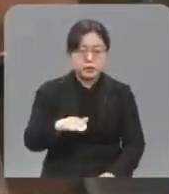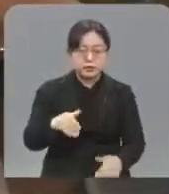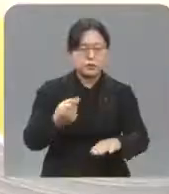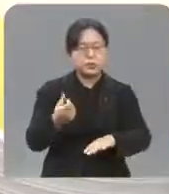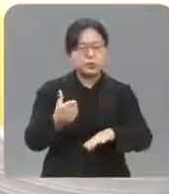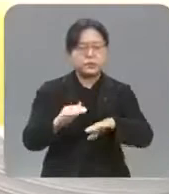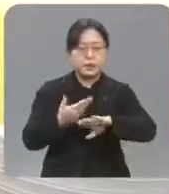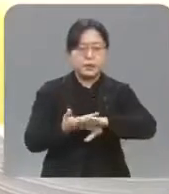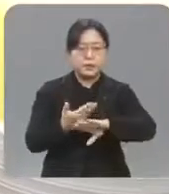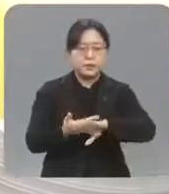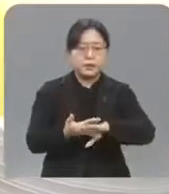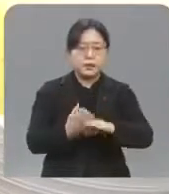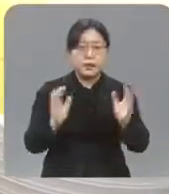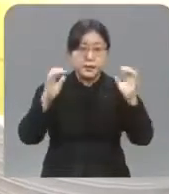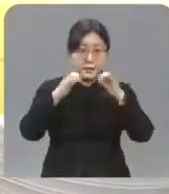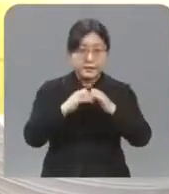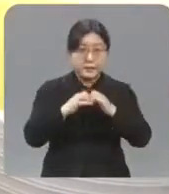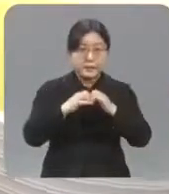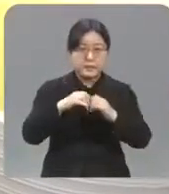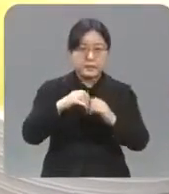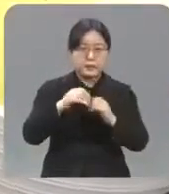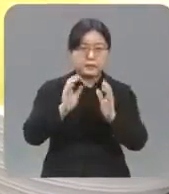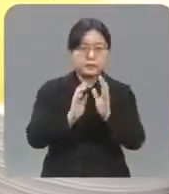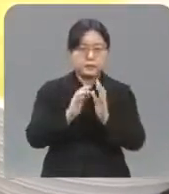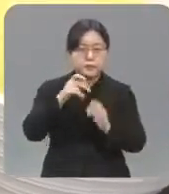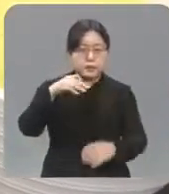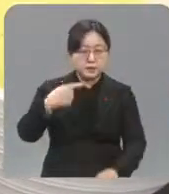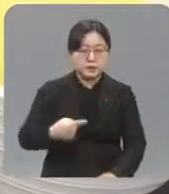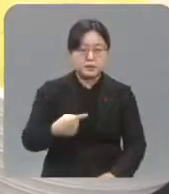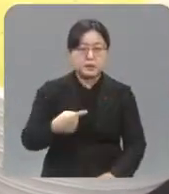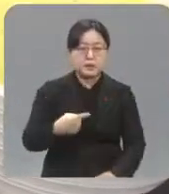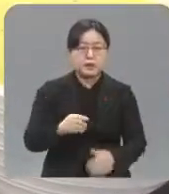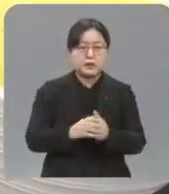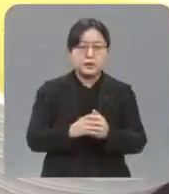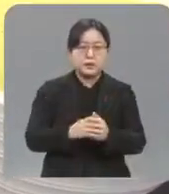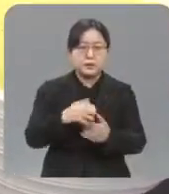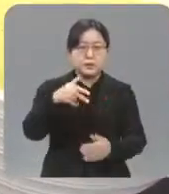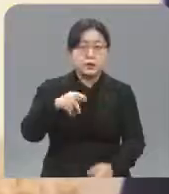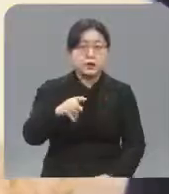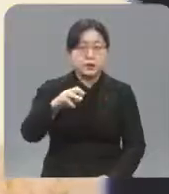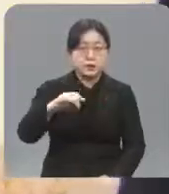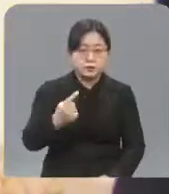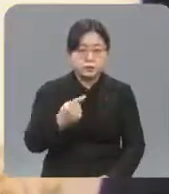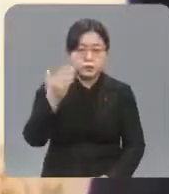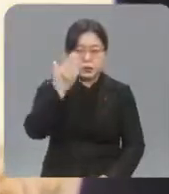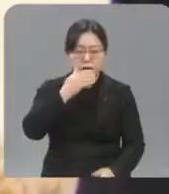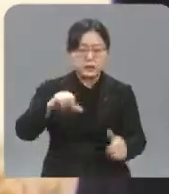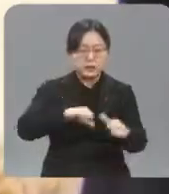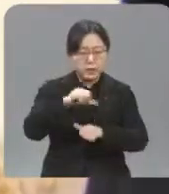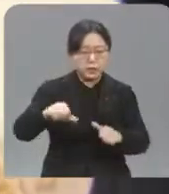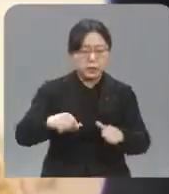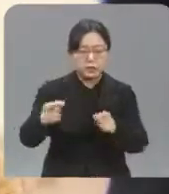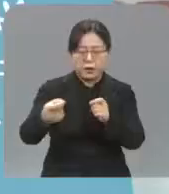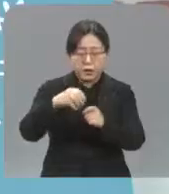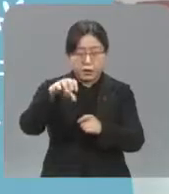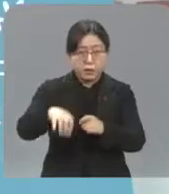있습니다. 김치와 샐러드, 밥 등을 모두 저탄소 친환경 농산물과 로컬푸드로